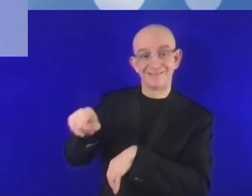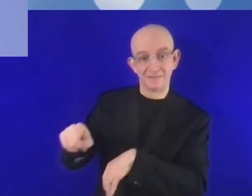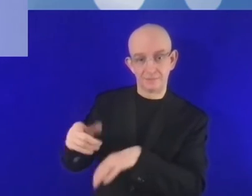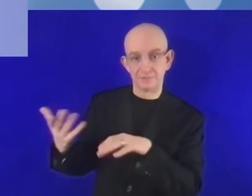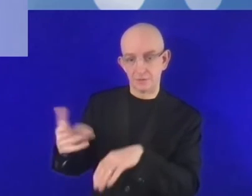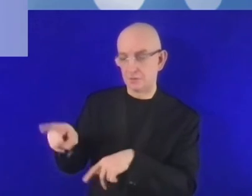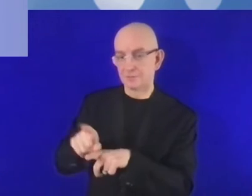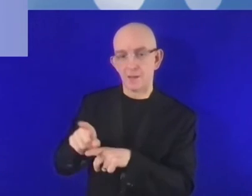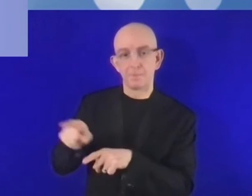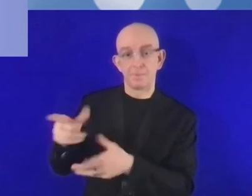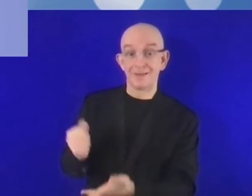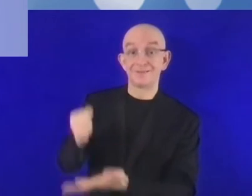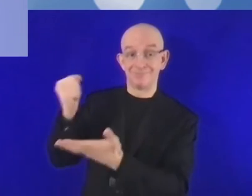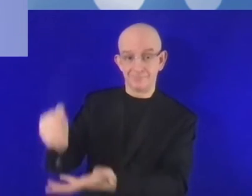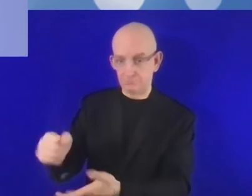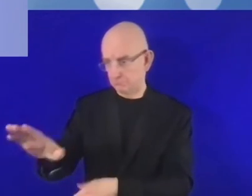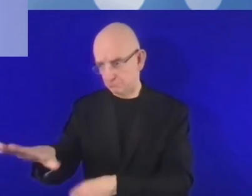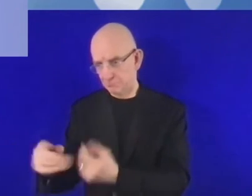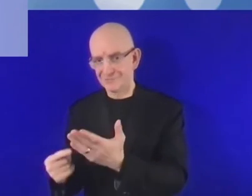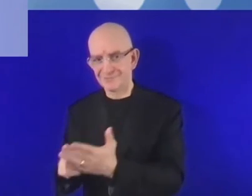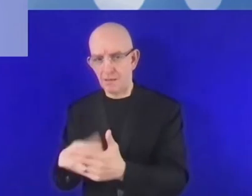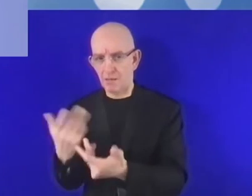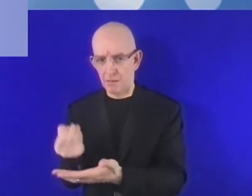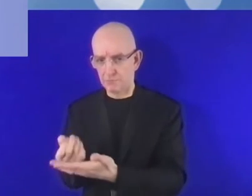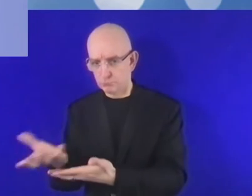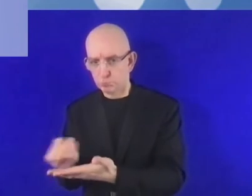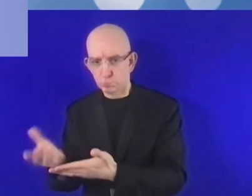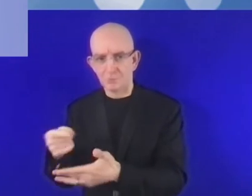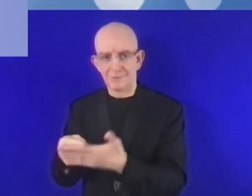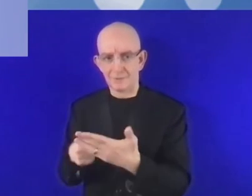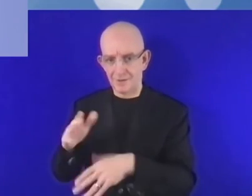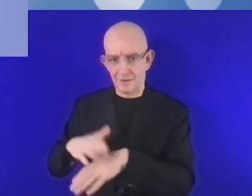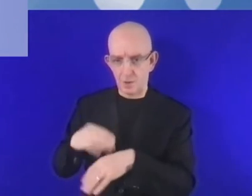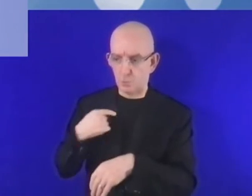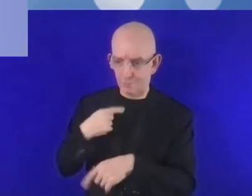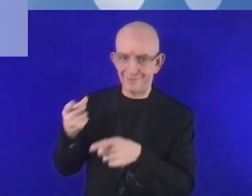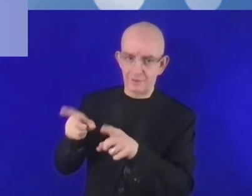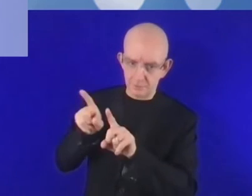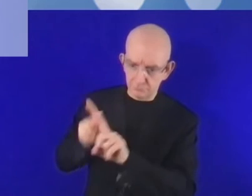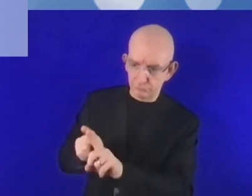чтобы подготовить наших клиентов к